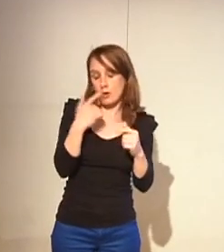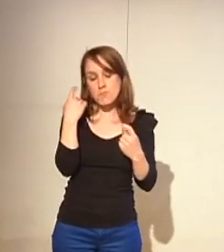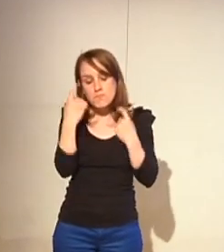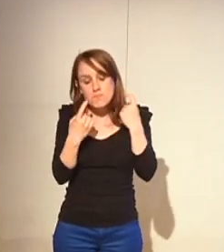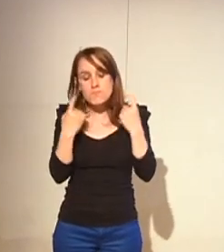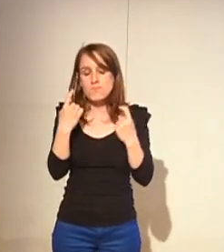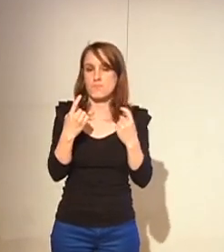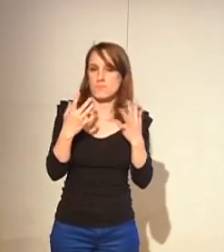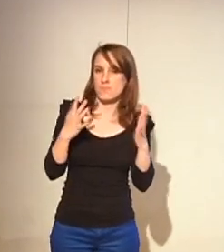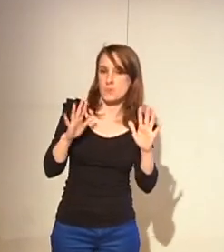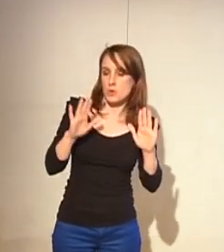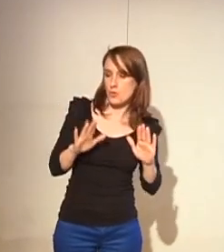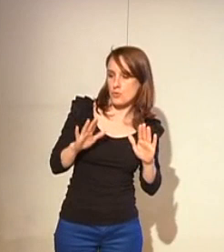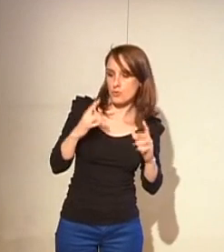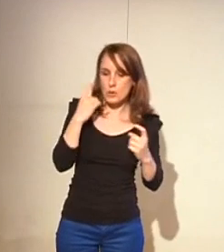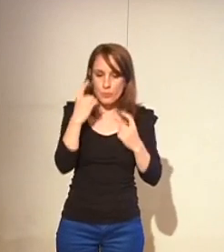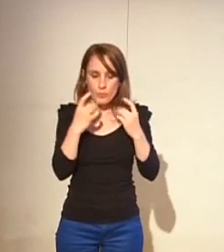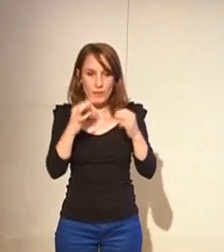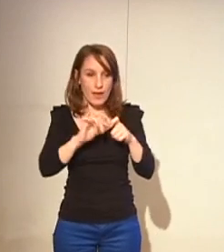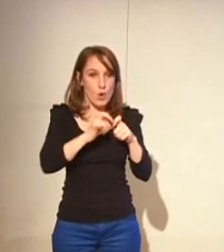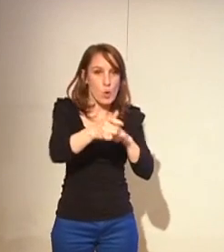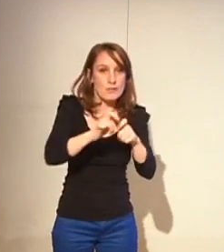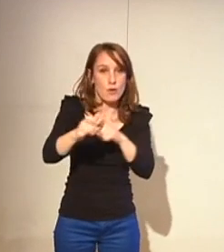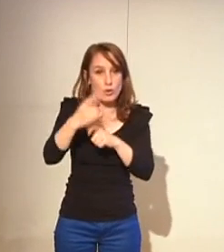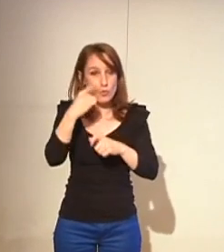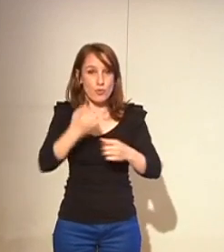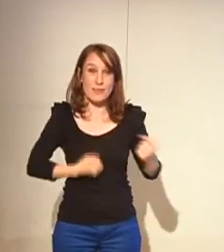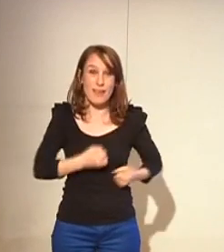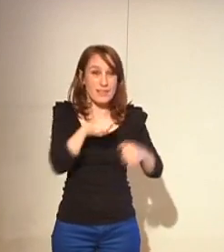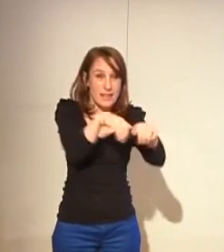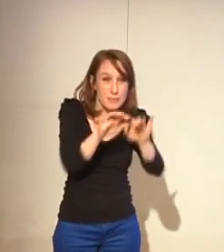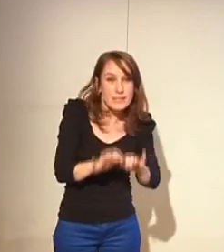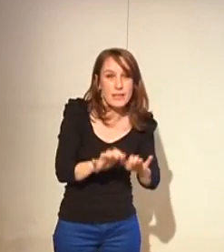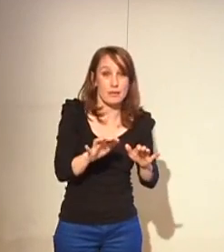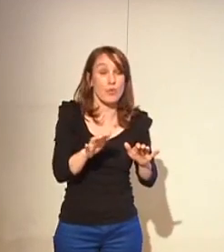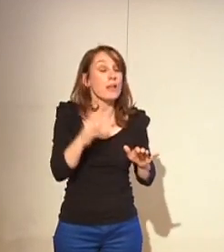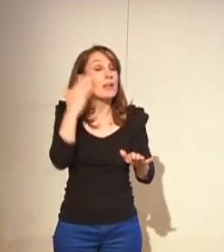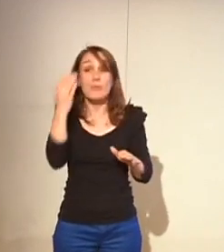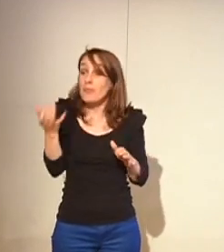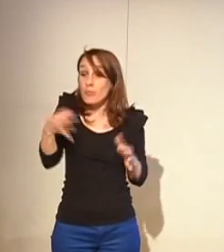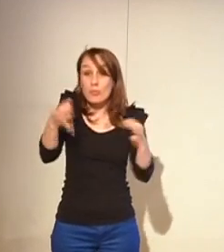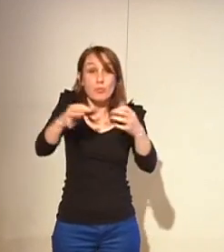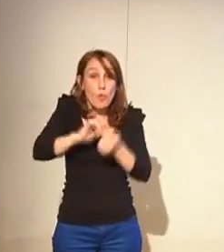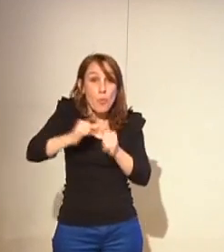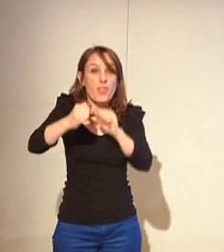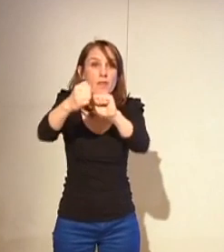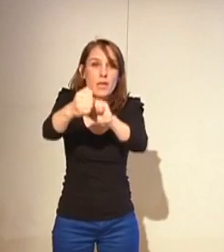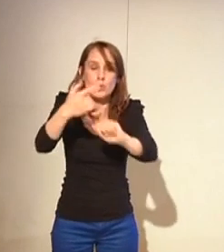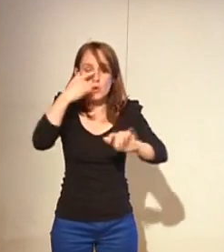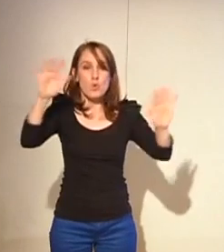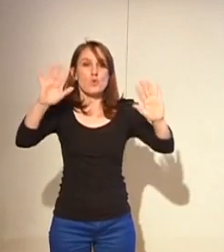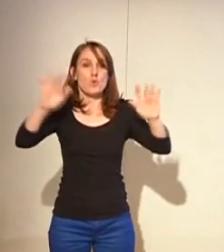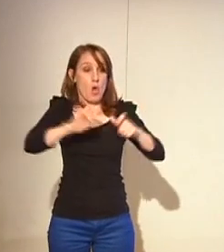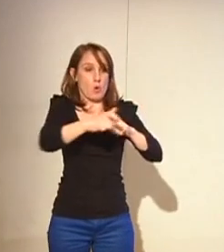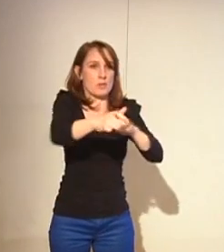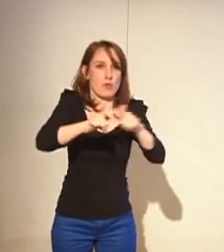mesurer les conséquences notamment pour les service et l'administration de modifications que nous viendrions à proposer dans